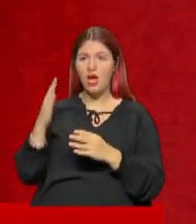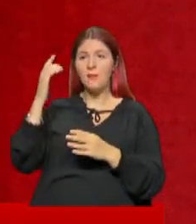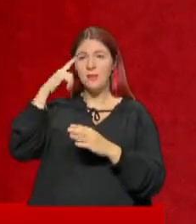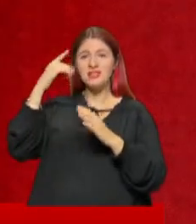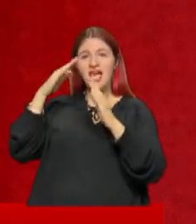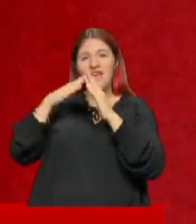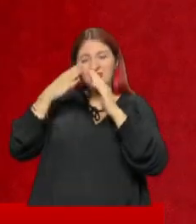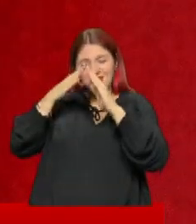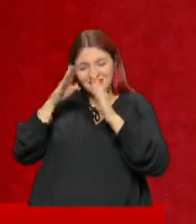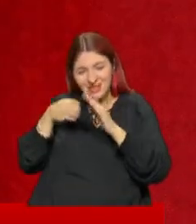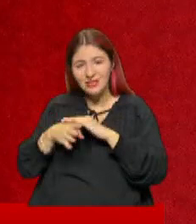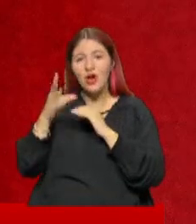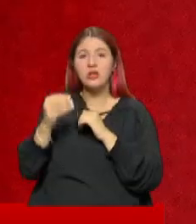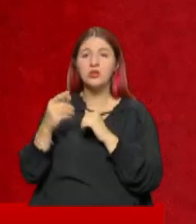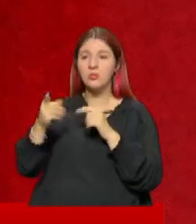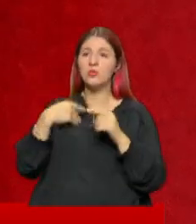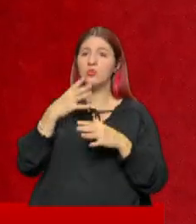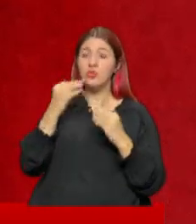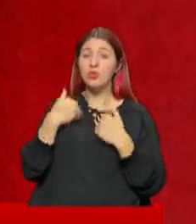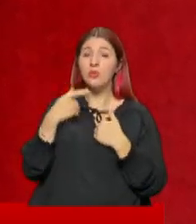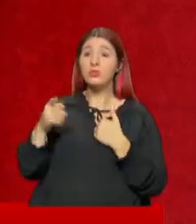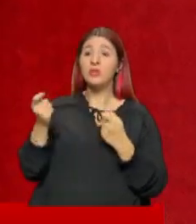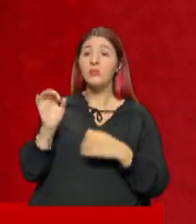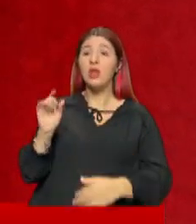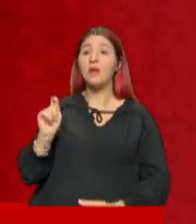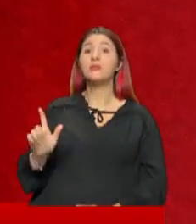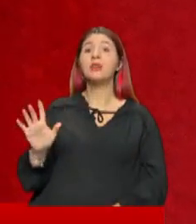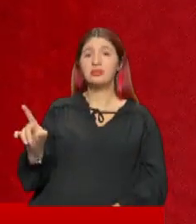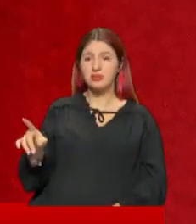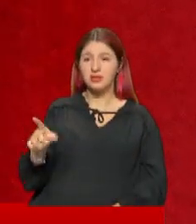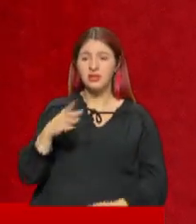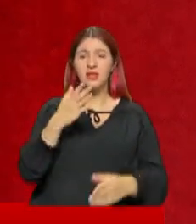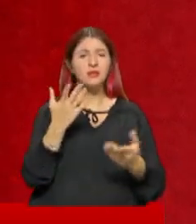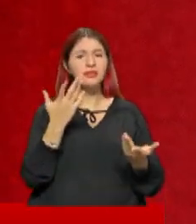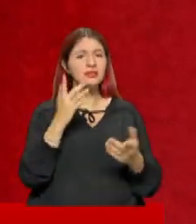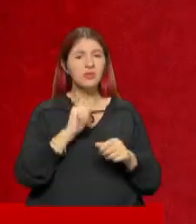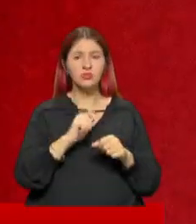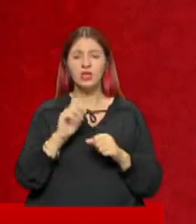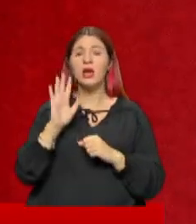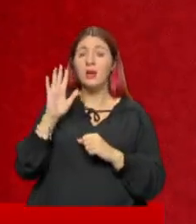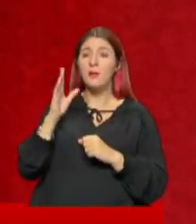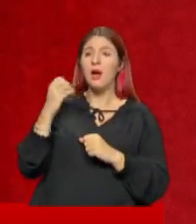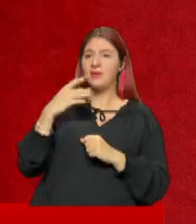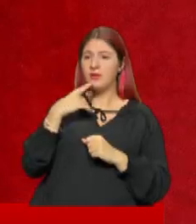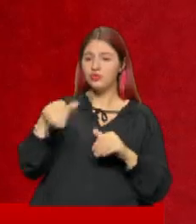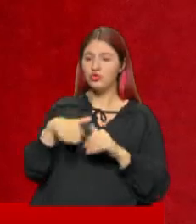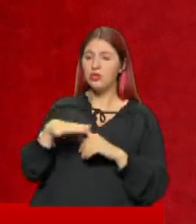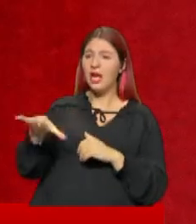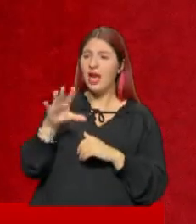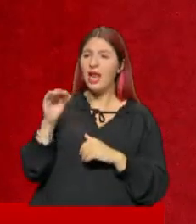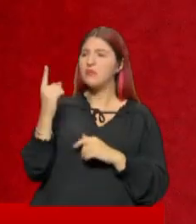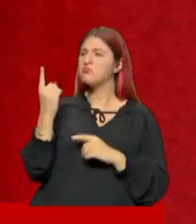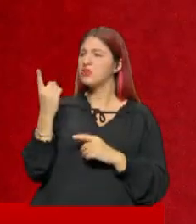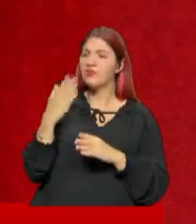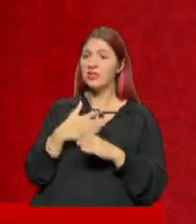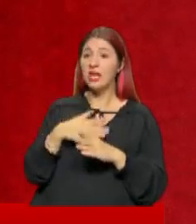başını sokabileceği bir evi oluyorsa ben bundan bu kadar mutlu olurum. Ama bu işler böyle yapılmaz. Nasıl şimdi bakın. AKP dediğimizde sokaktaki herhangi bir